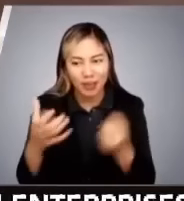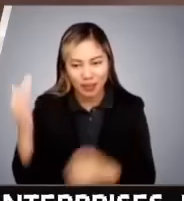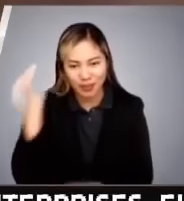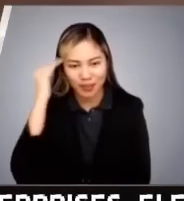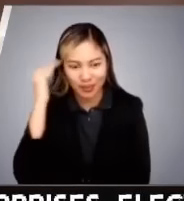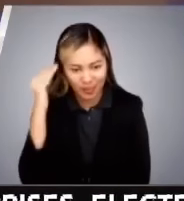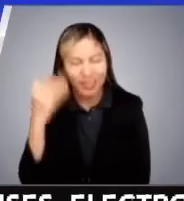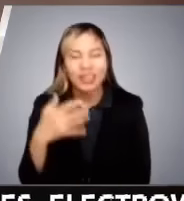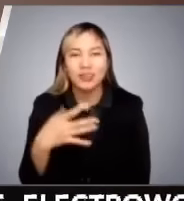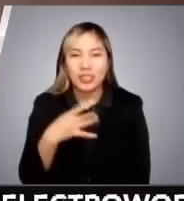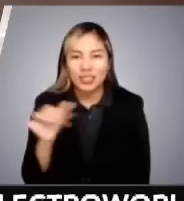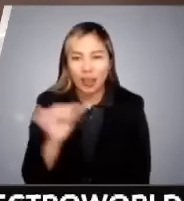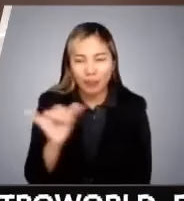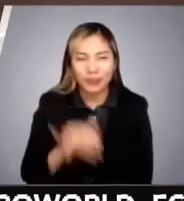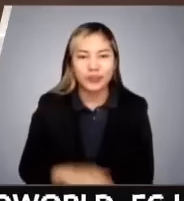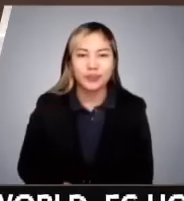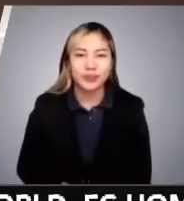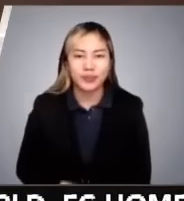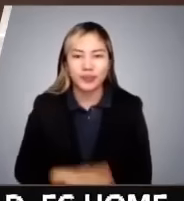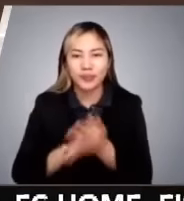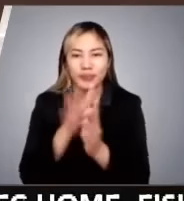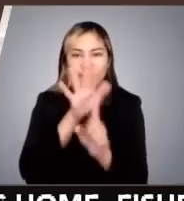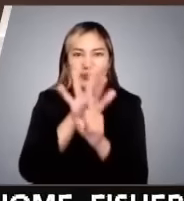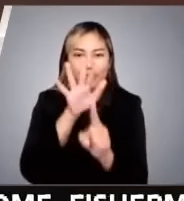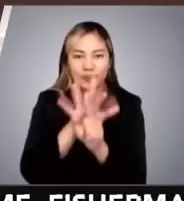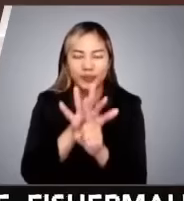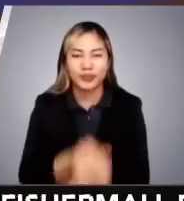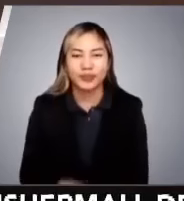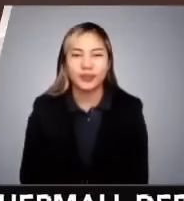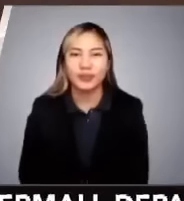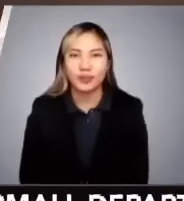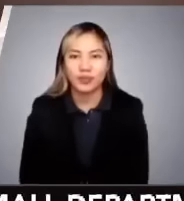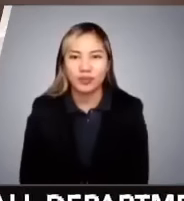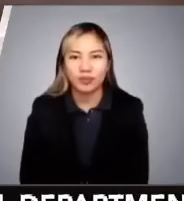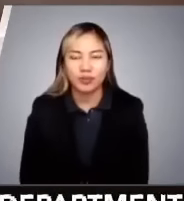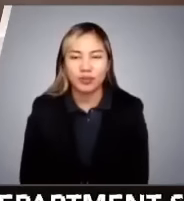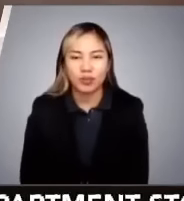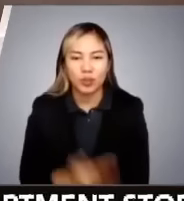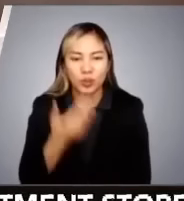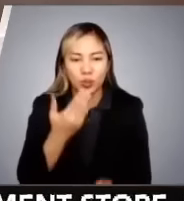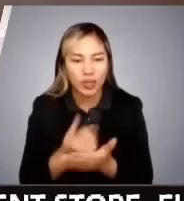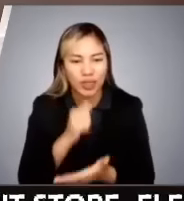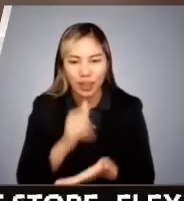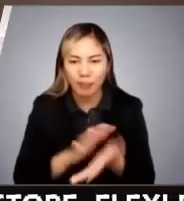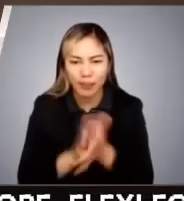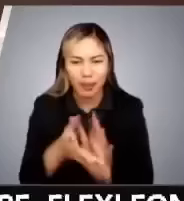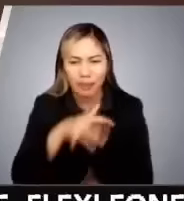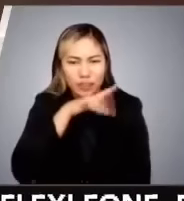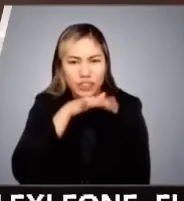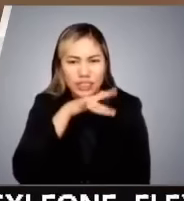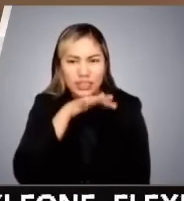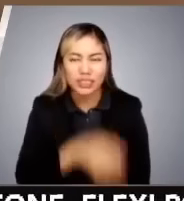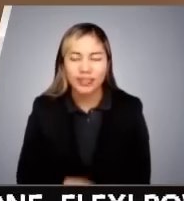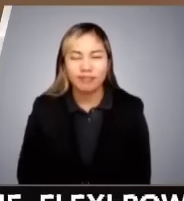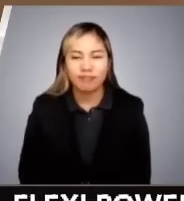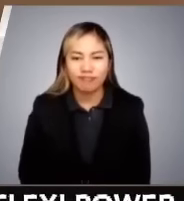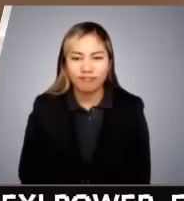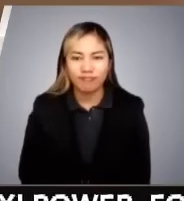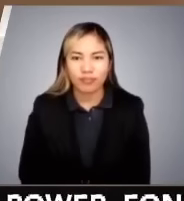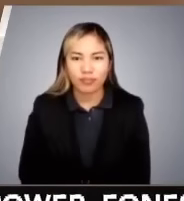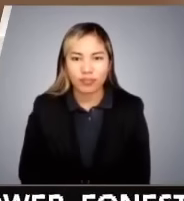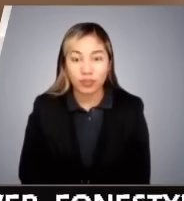ay... Trending! Maganda rin yan para hindi siya madumihan. Oh. Cute. May aso pa lang takot tumalun,